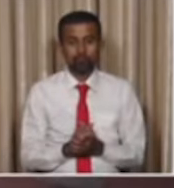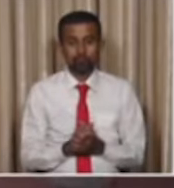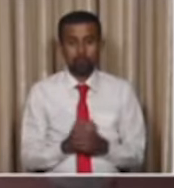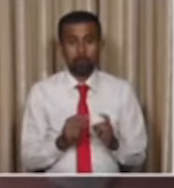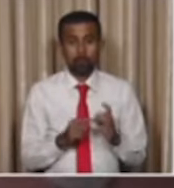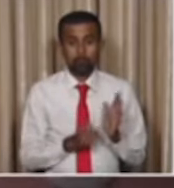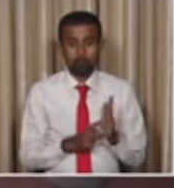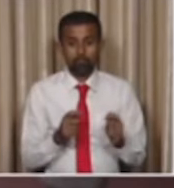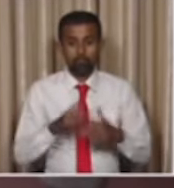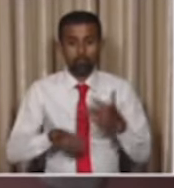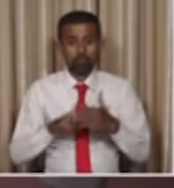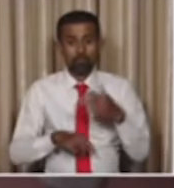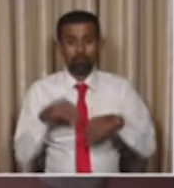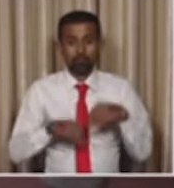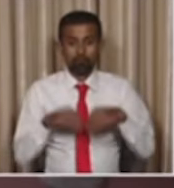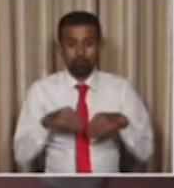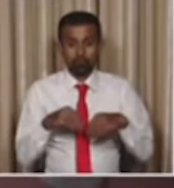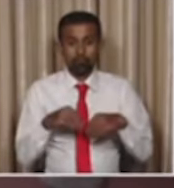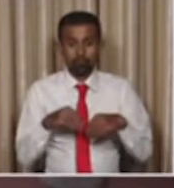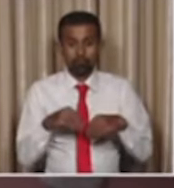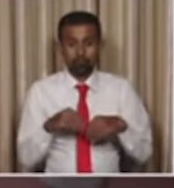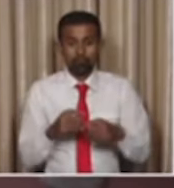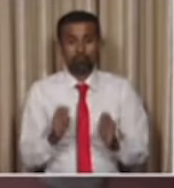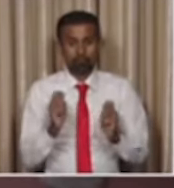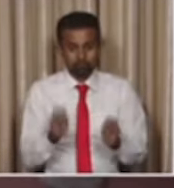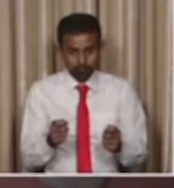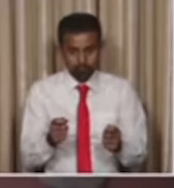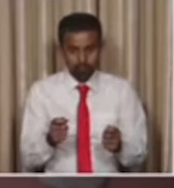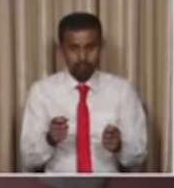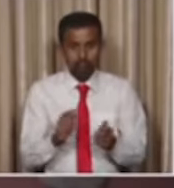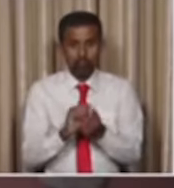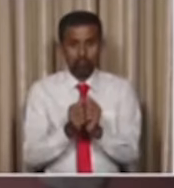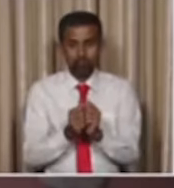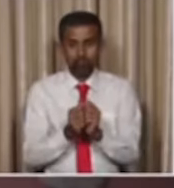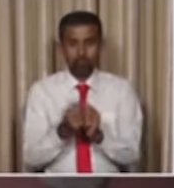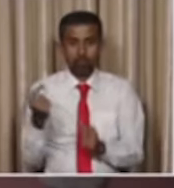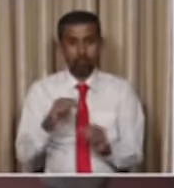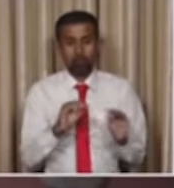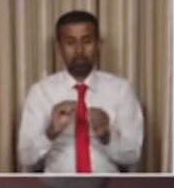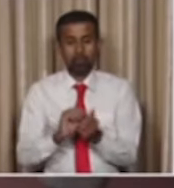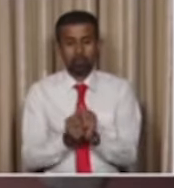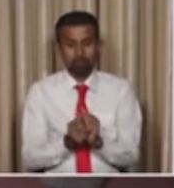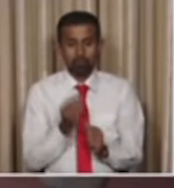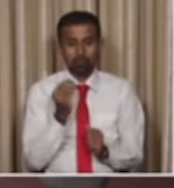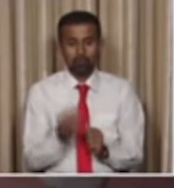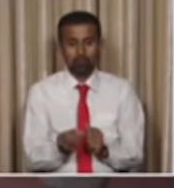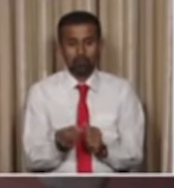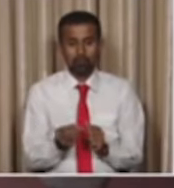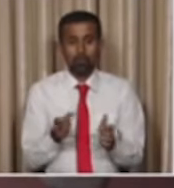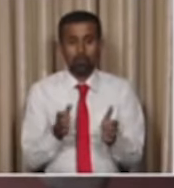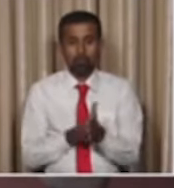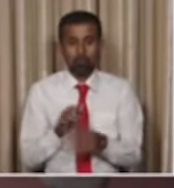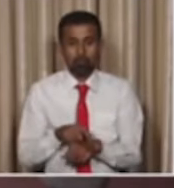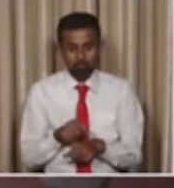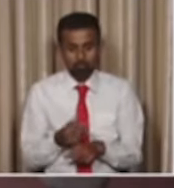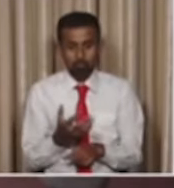බිල්පත් ඉදිරිපත් කරන ඡන්දෙට විමසන්න ඡන්දෙ විමසන්න ඉදිරිපත් කරන්න ඕන සංශෝධන එතුමා ආවට පස්සේ සංශෝධන ඉදිරිපත් කරන්න ඕන කාර්ක සභා